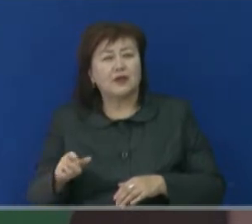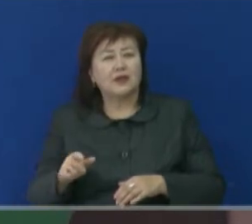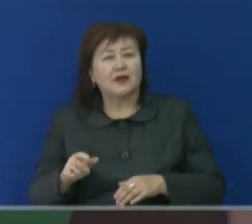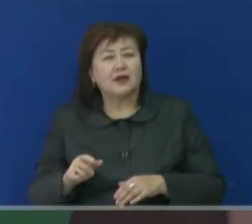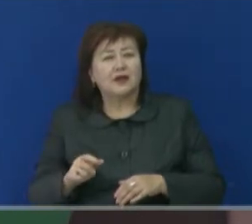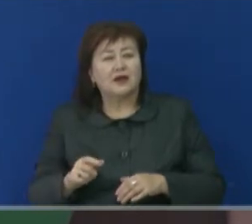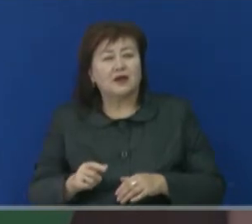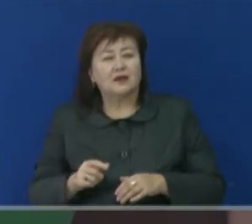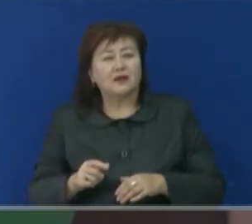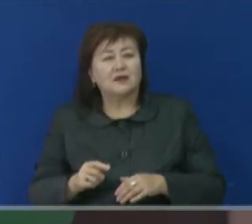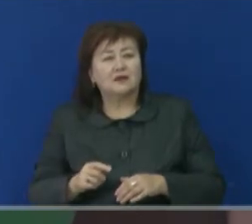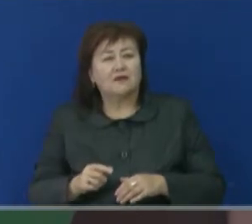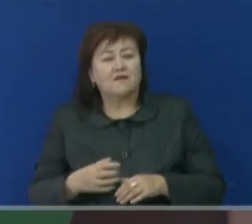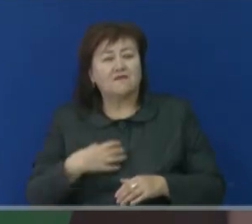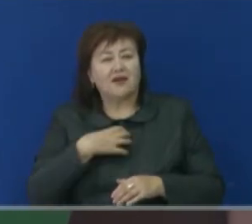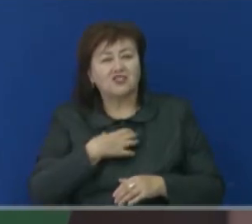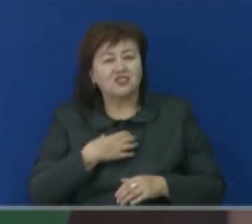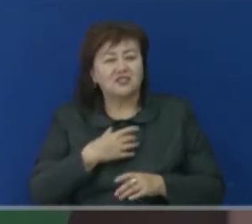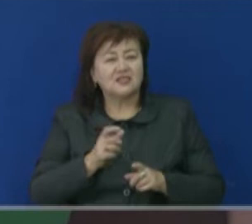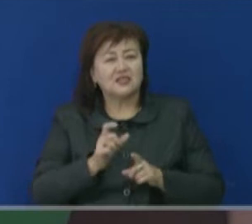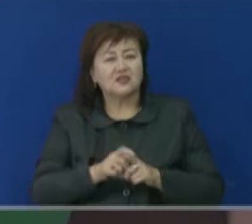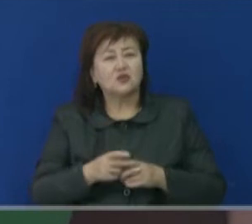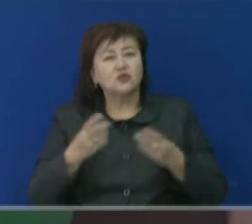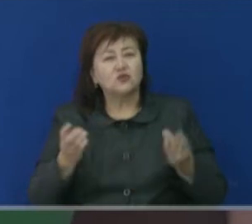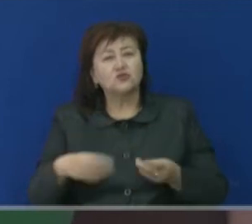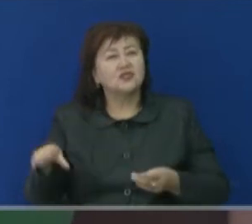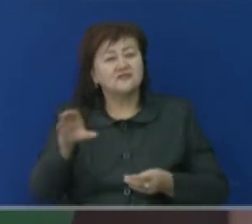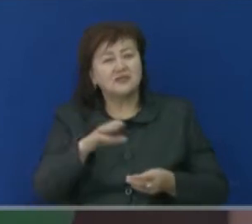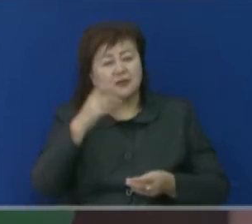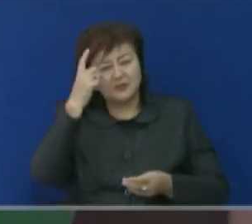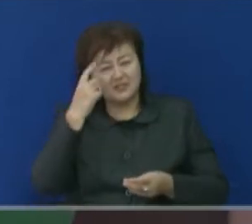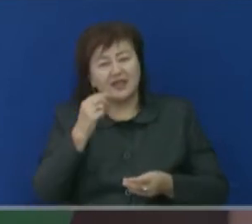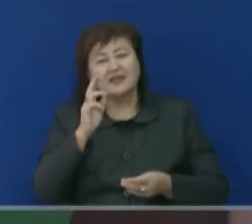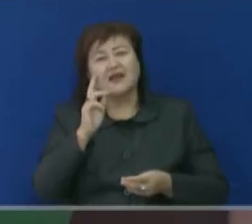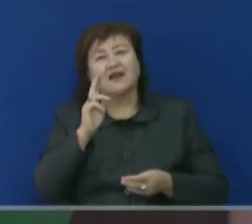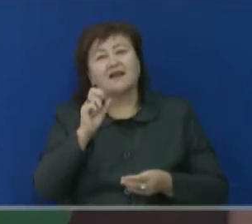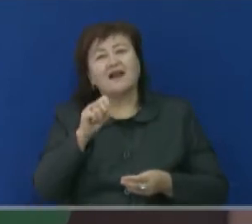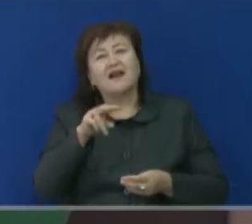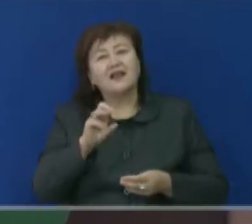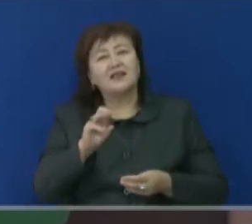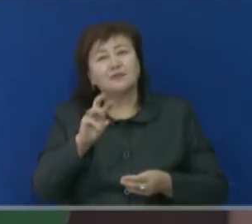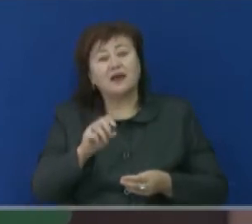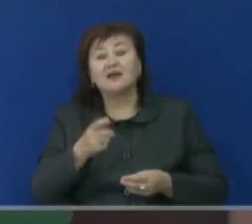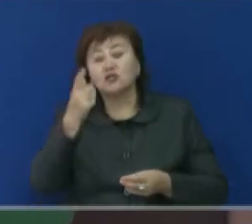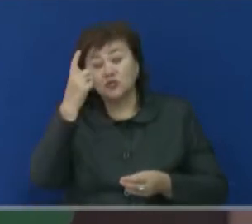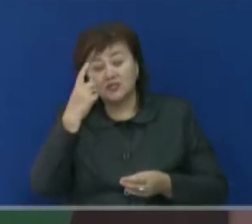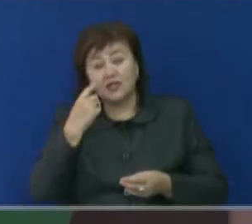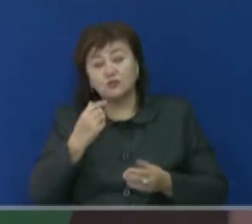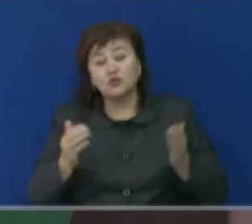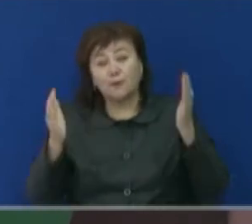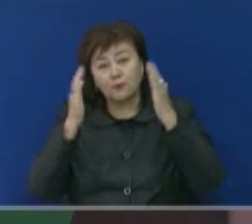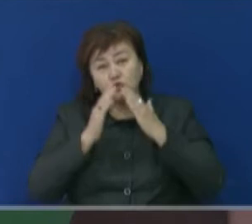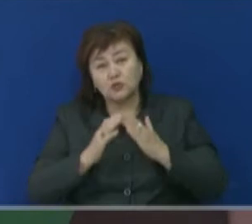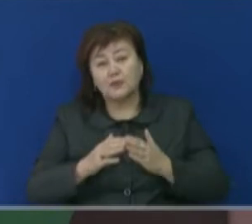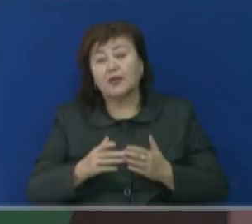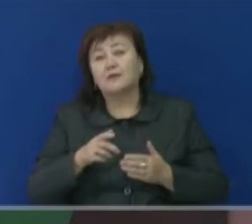деген калиманы әр қайсымыз жатқа білуіміз керек. Өйткен бұл мұсылмандықтың белгісі. Алланы